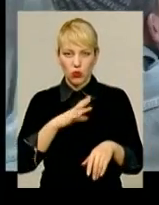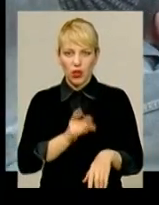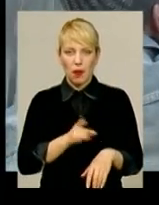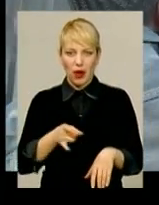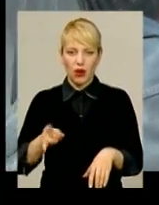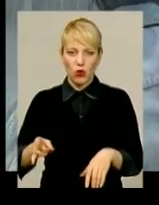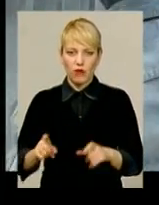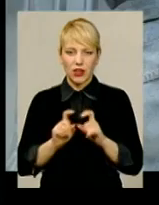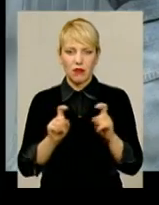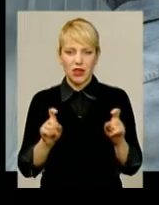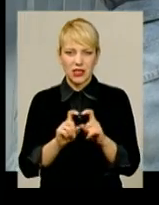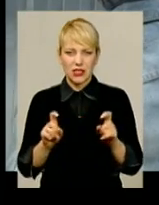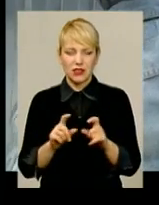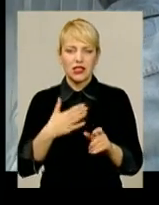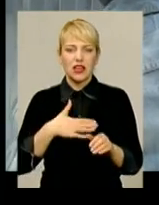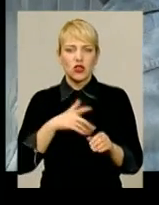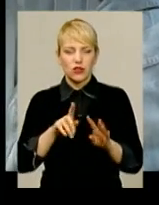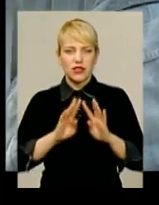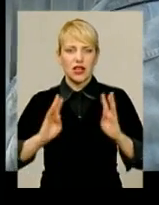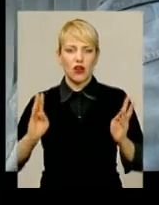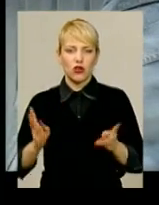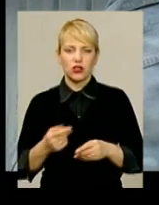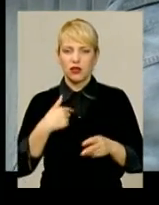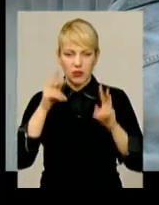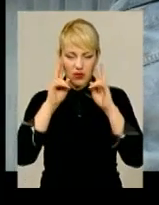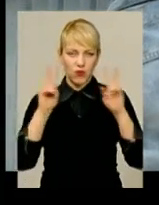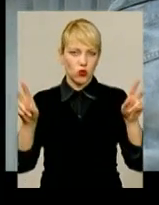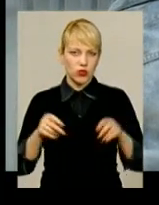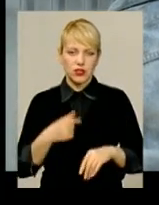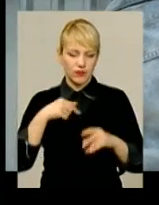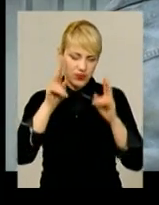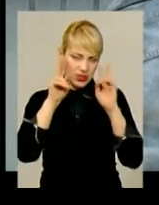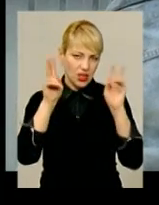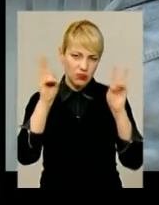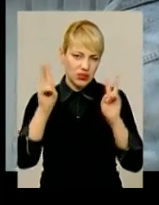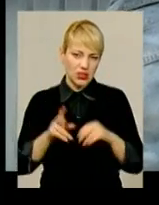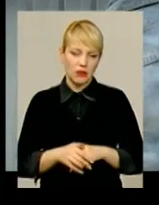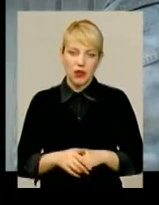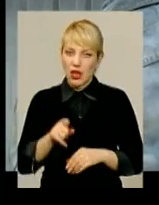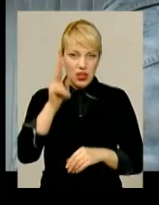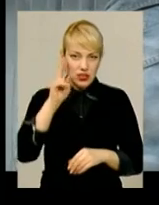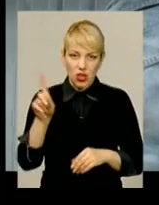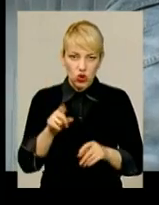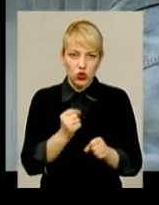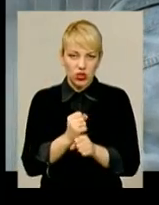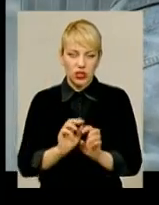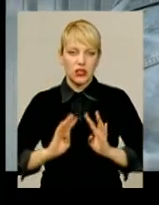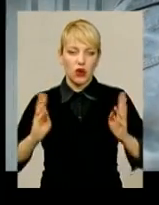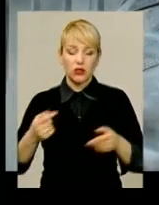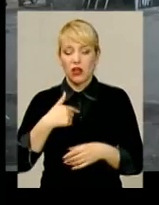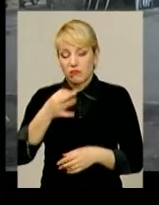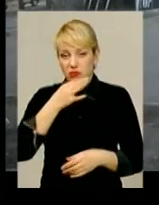парковка, магазин загородили. Ну не знаю, ми не в курсі. То ви не знаєте, що ви городите? Сказали забор